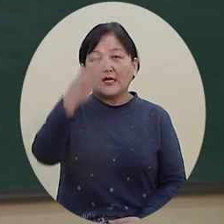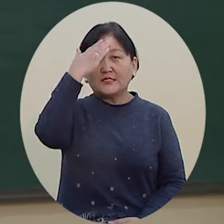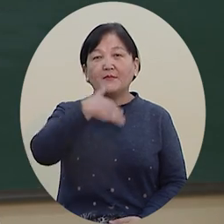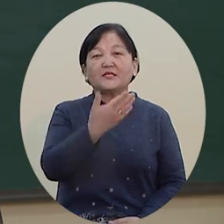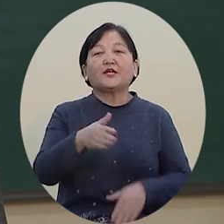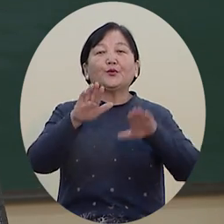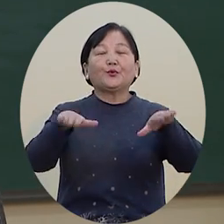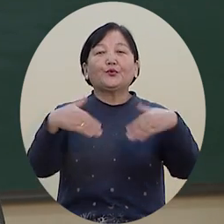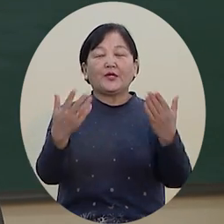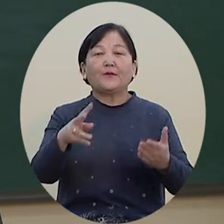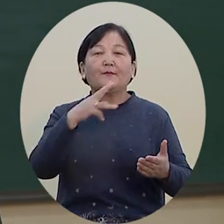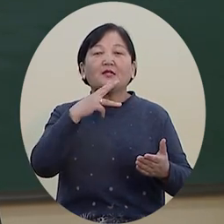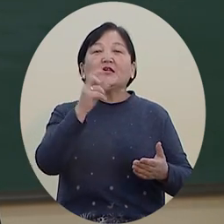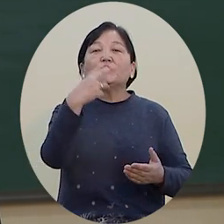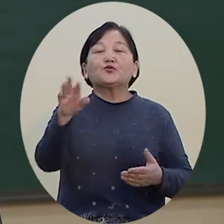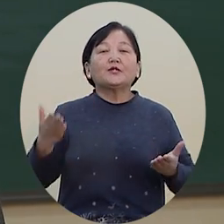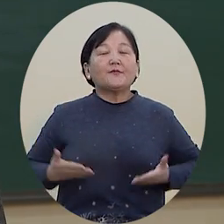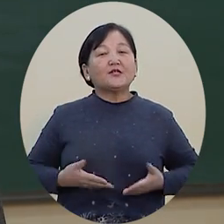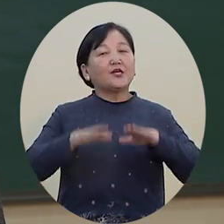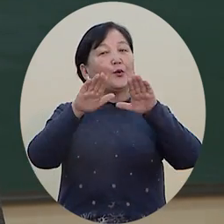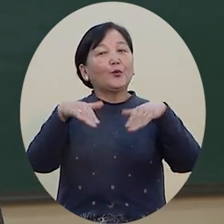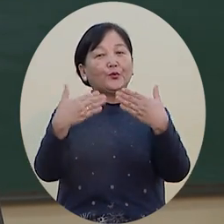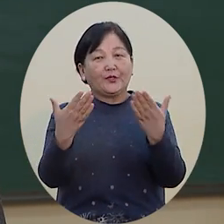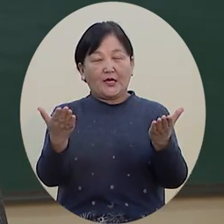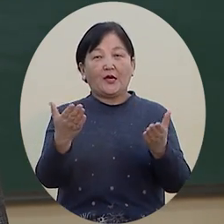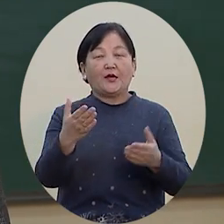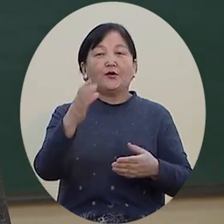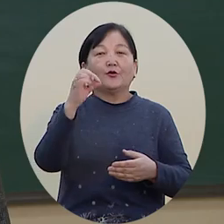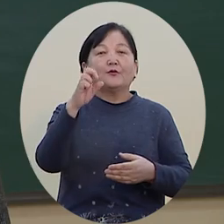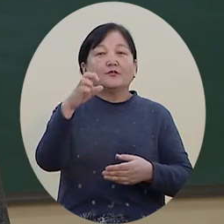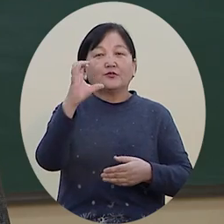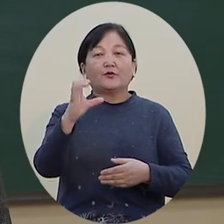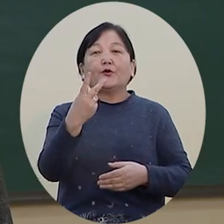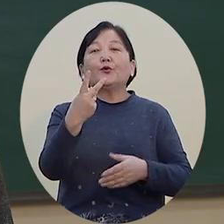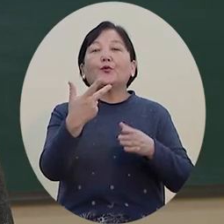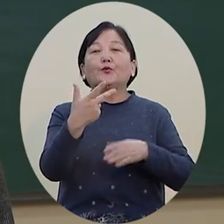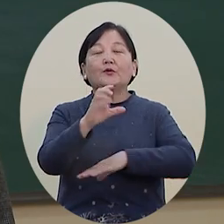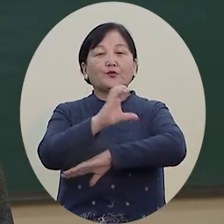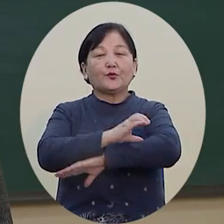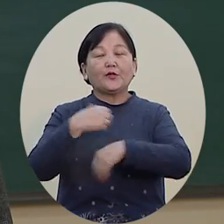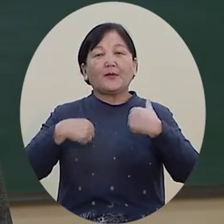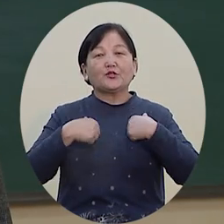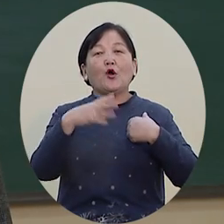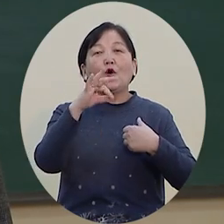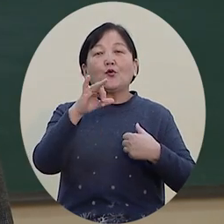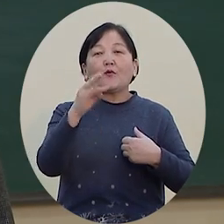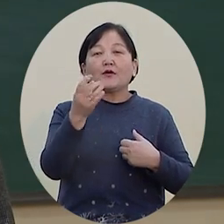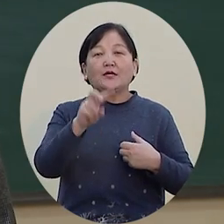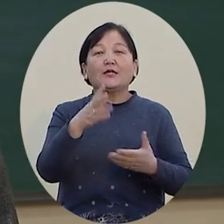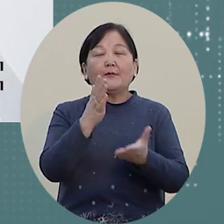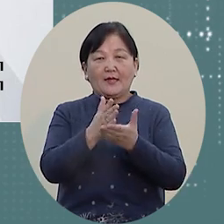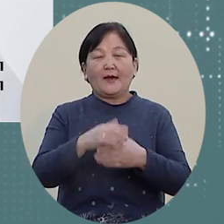За сайн байцгаана уу мэдээллийн 900-ийн сурагчдаа. Нийслэлийн ерөнхий боловсролын лаборатори 23-р сургуулийн багш оюунгэрл